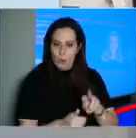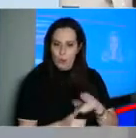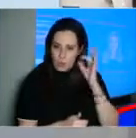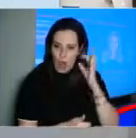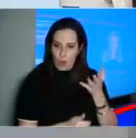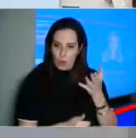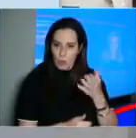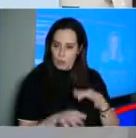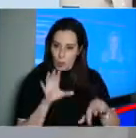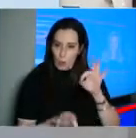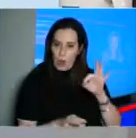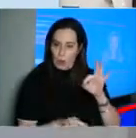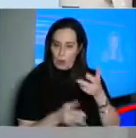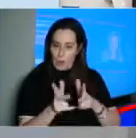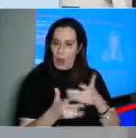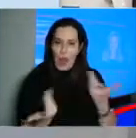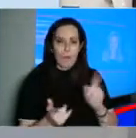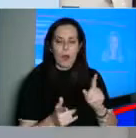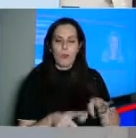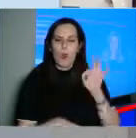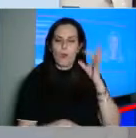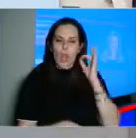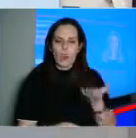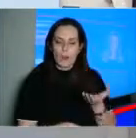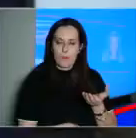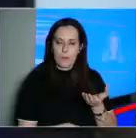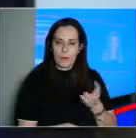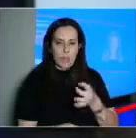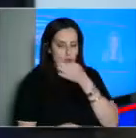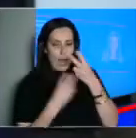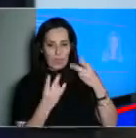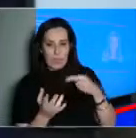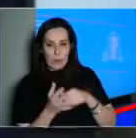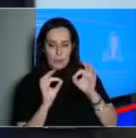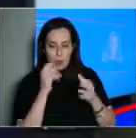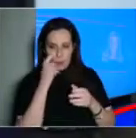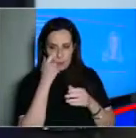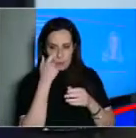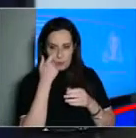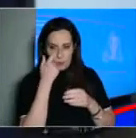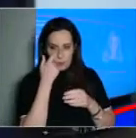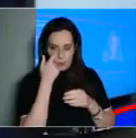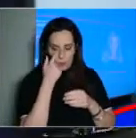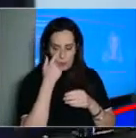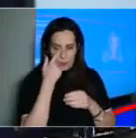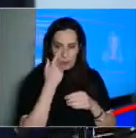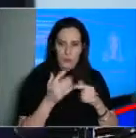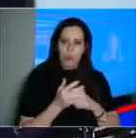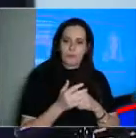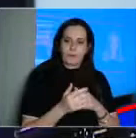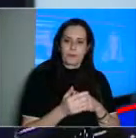נשים הצביעו לרשימה הזו. למה הם לא בחרו בנשים? אוקיי, זו שאלה קריטית. זה אנחנו גם יודעים. אתה מבין